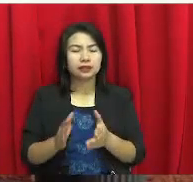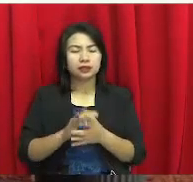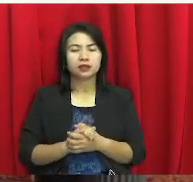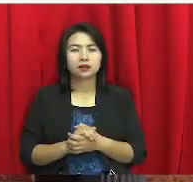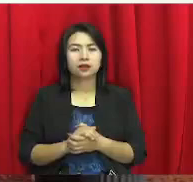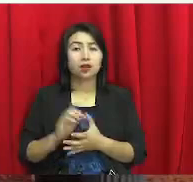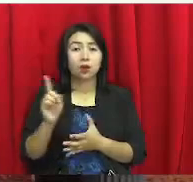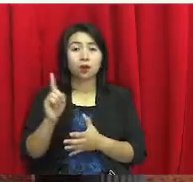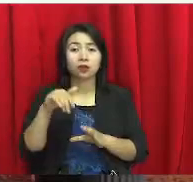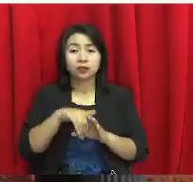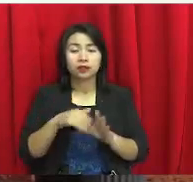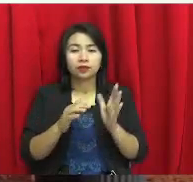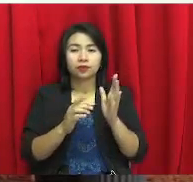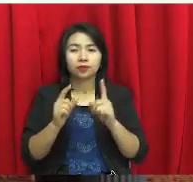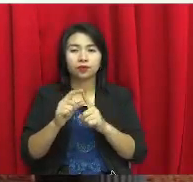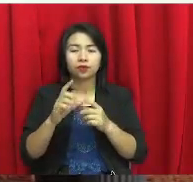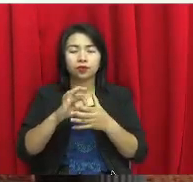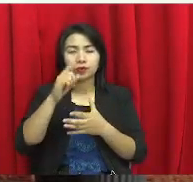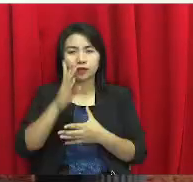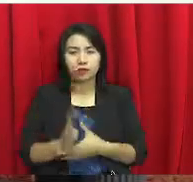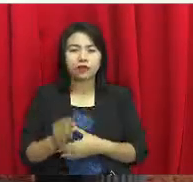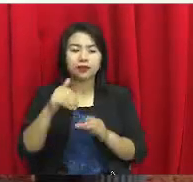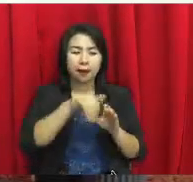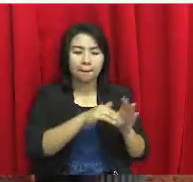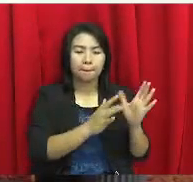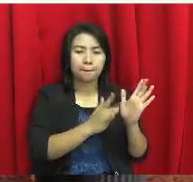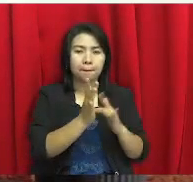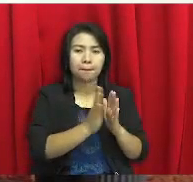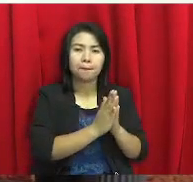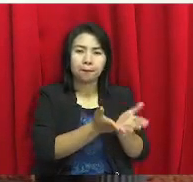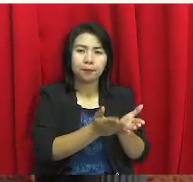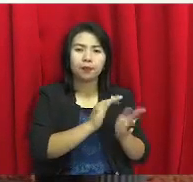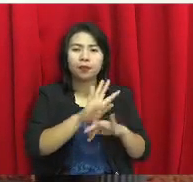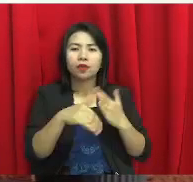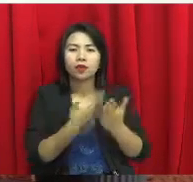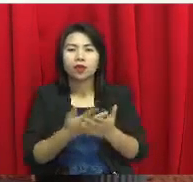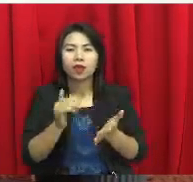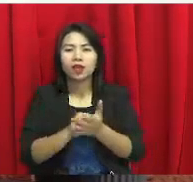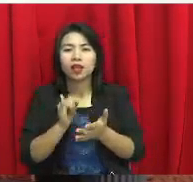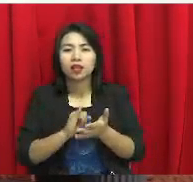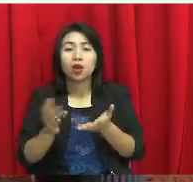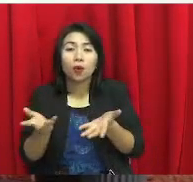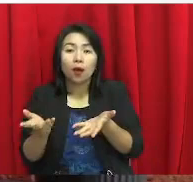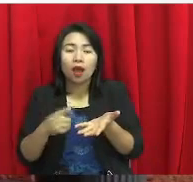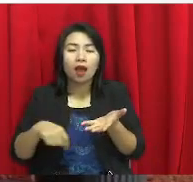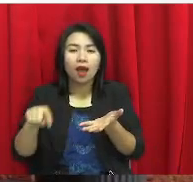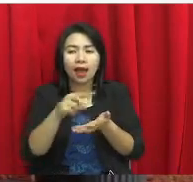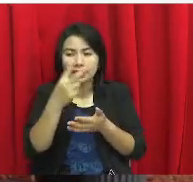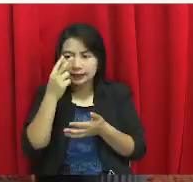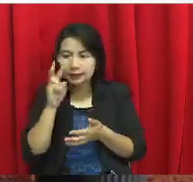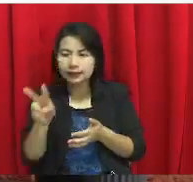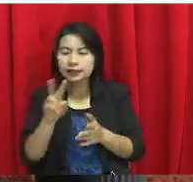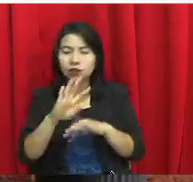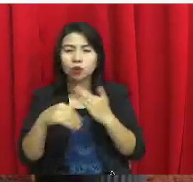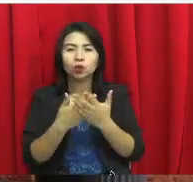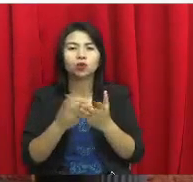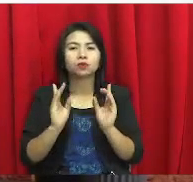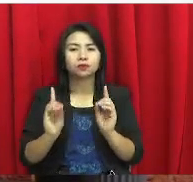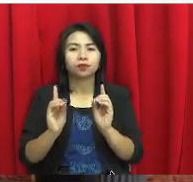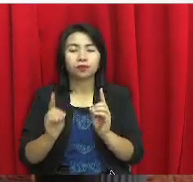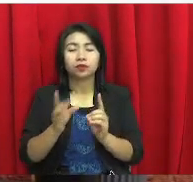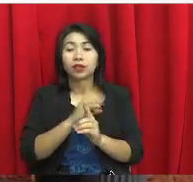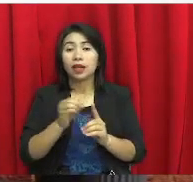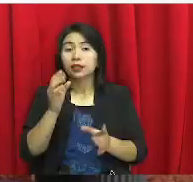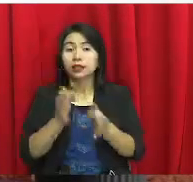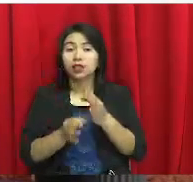sa Biblia, dito natin makikita ang mga doktrina. You see, kung walang doktrina, walang pamantayan sa buhay,